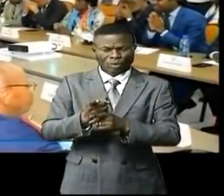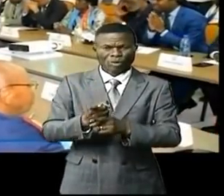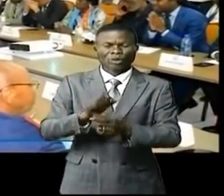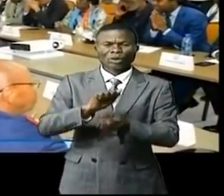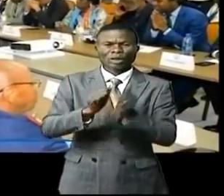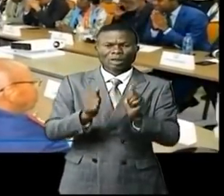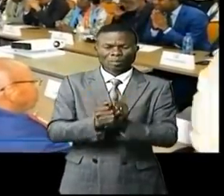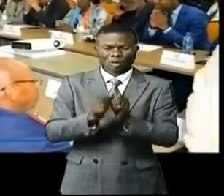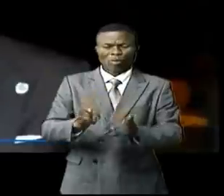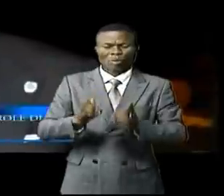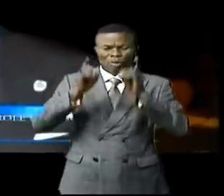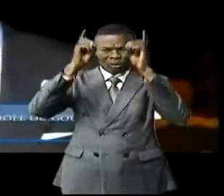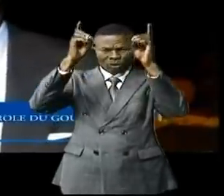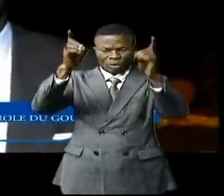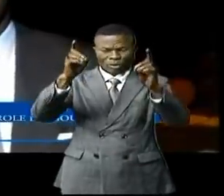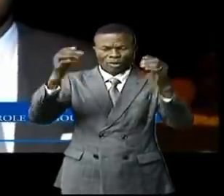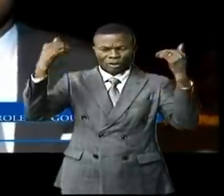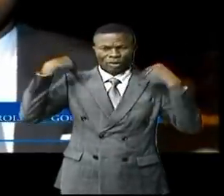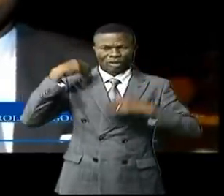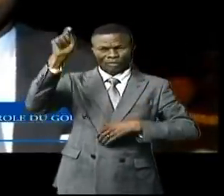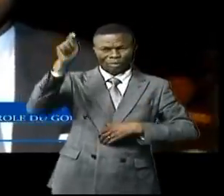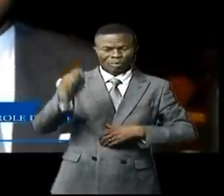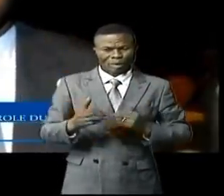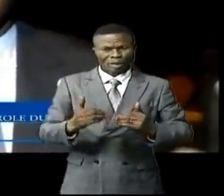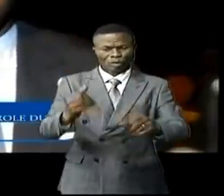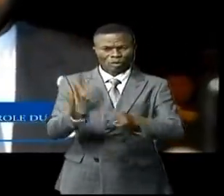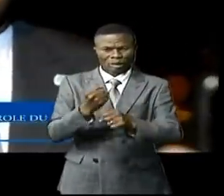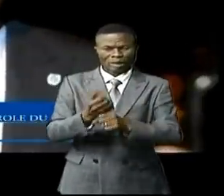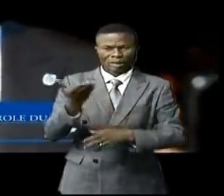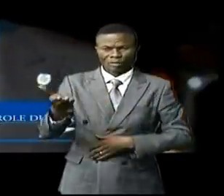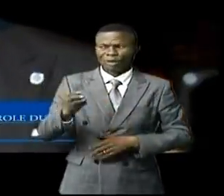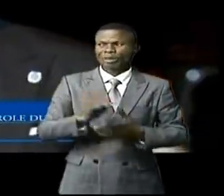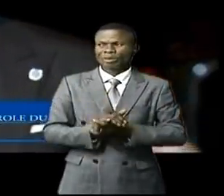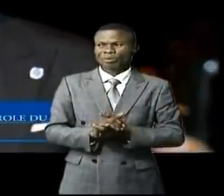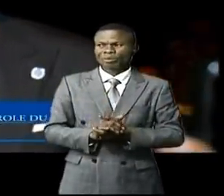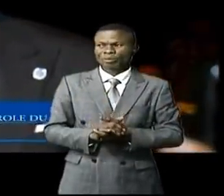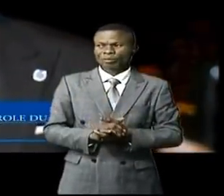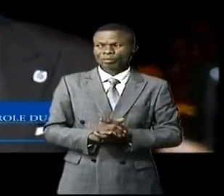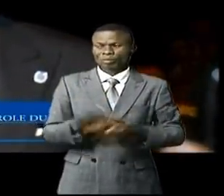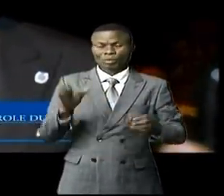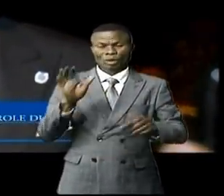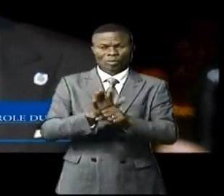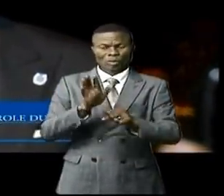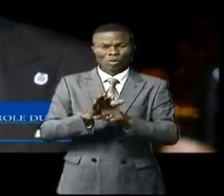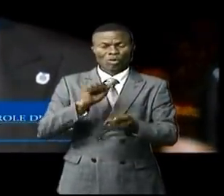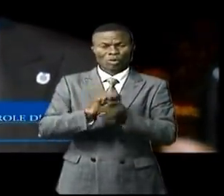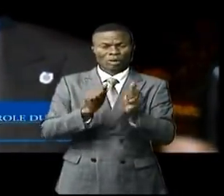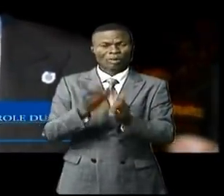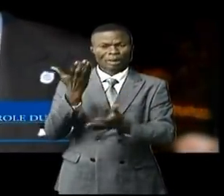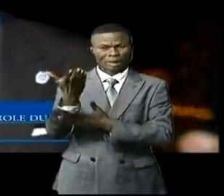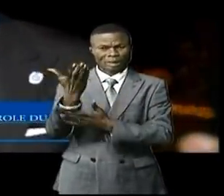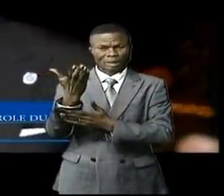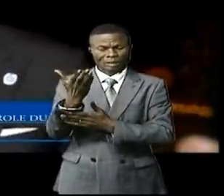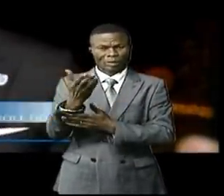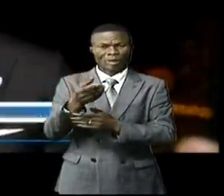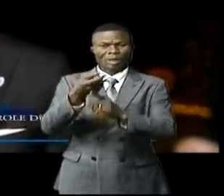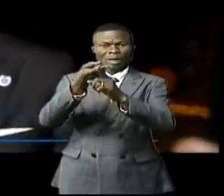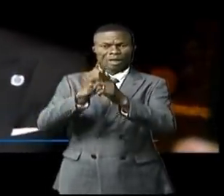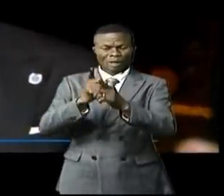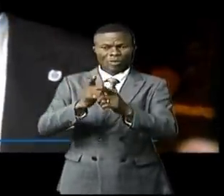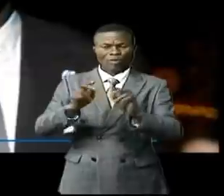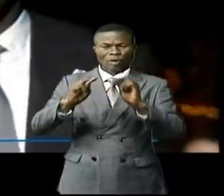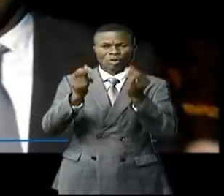siège. Cette visite du Premier ministre dans le Nord Kivu fait suite à plusieurs recommandations que nous avons reçues de la Commission des Forces de